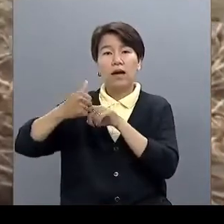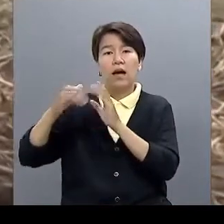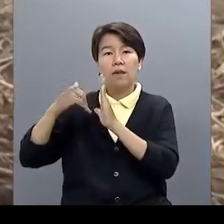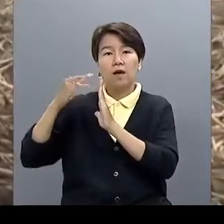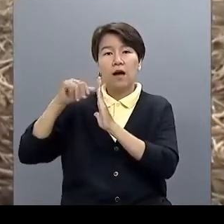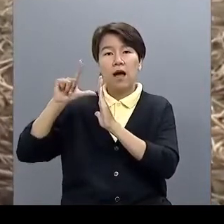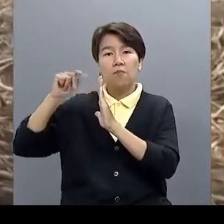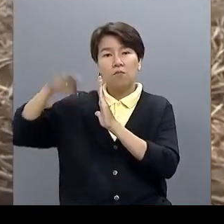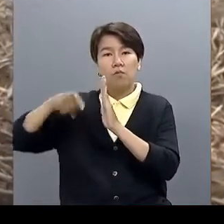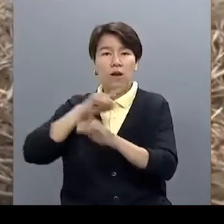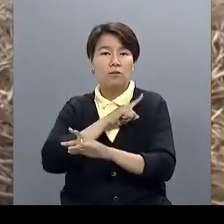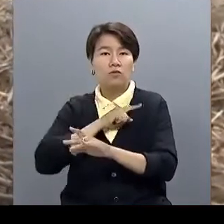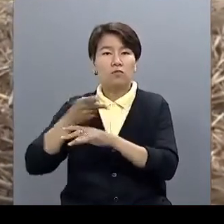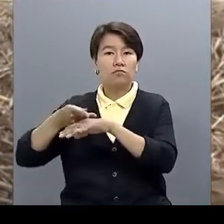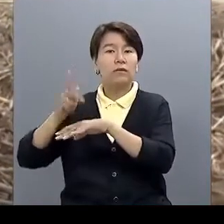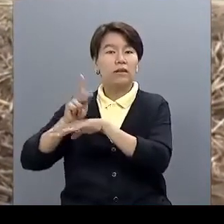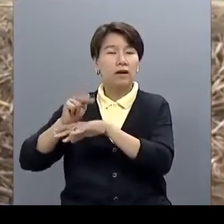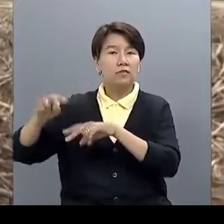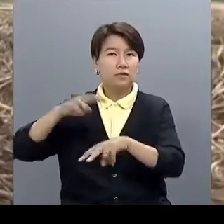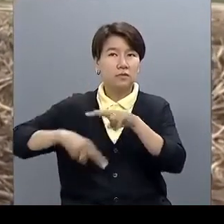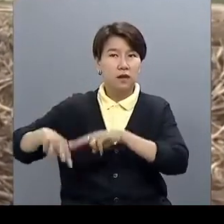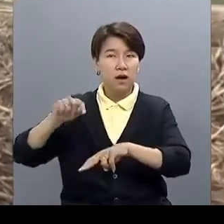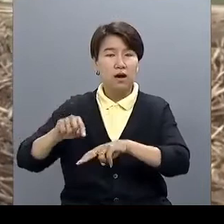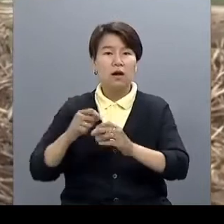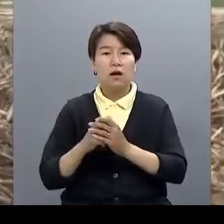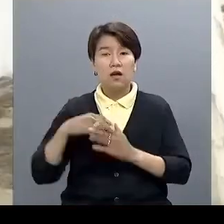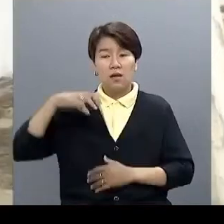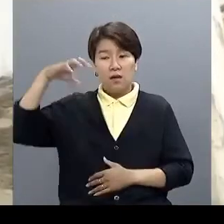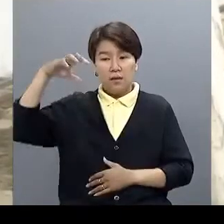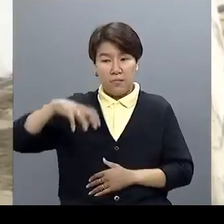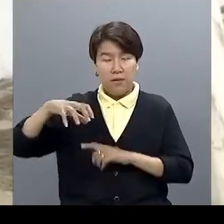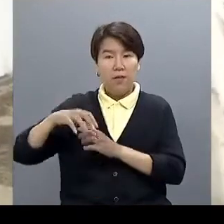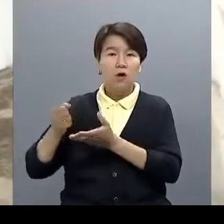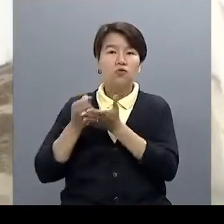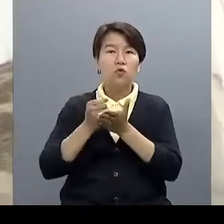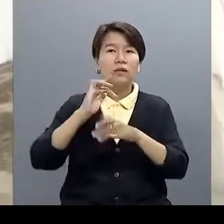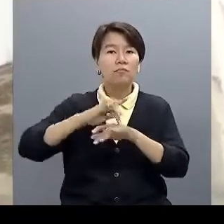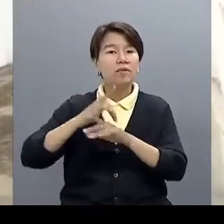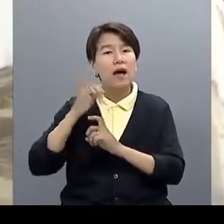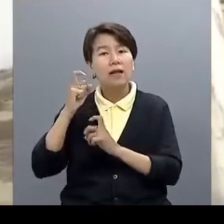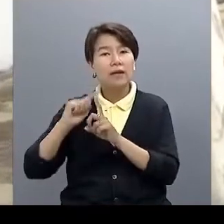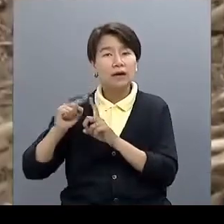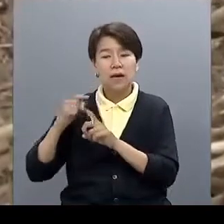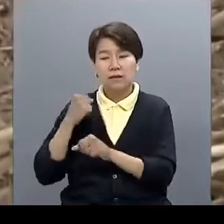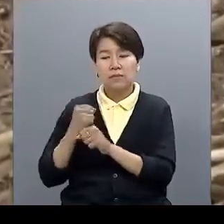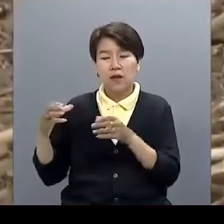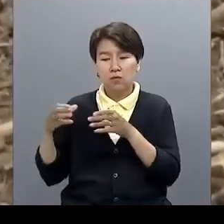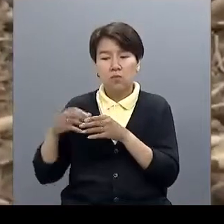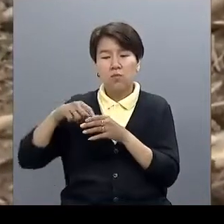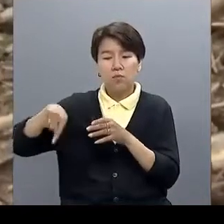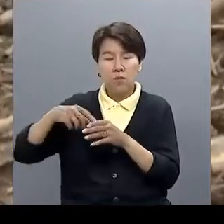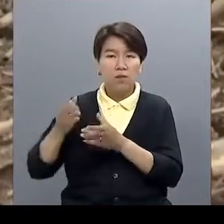เกิดเหตุการณ์ขึ้นก็มีการสั่งการให้สำนักงานป้องกันและบรรเทาสาธารณภัยจังหวัดลำพูนพร้อมหน่วยงานที่เกี่ยวข้องไปติดตามพื้น